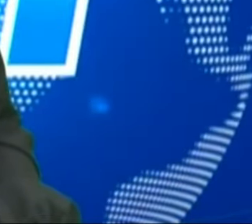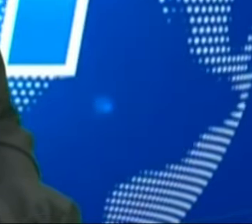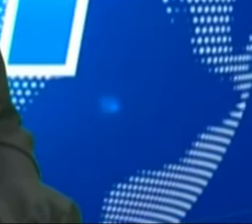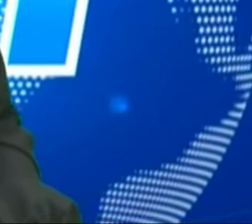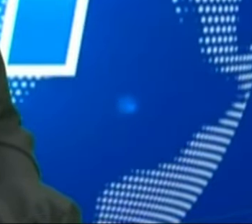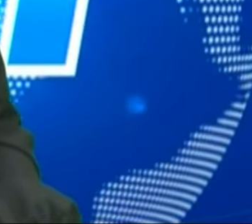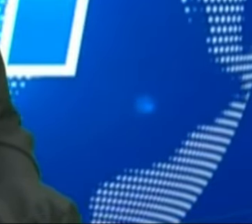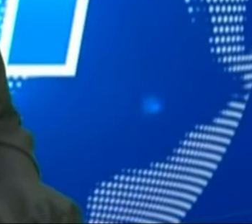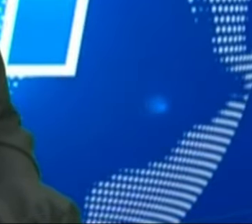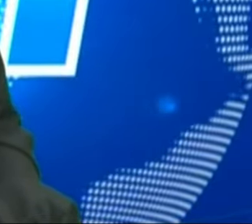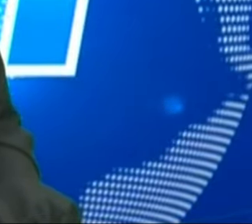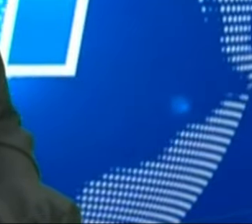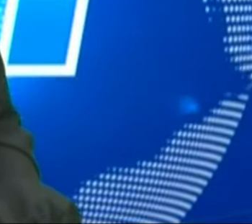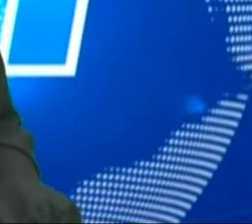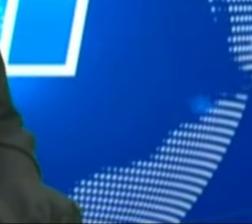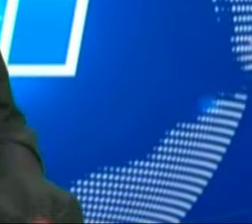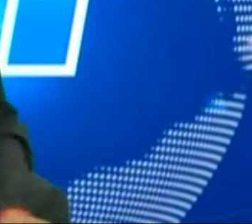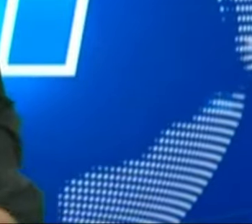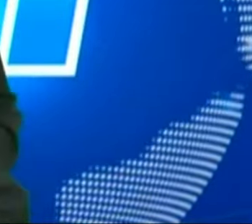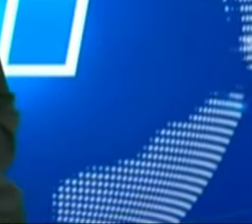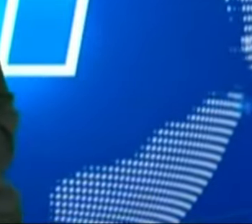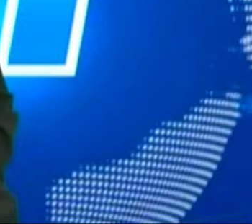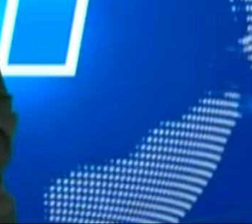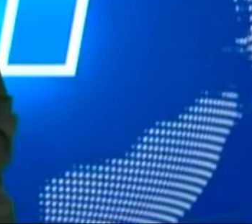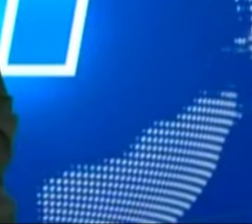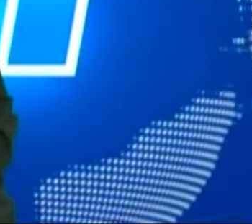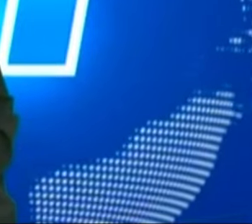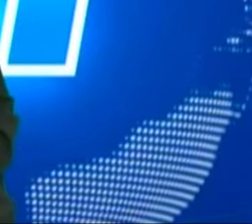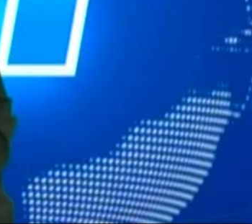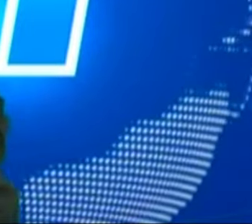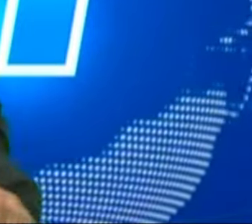à Kintele dans la ville de Brazzaville